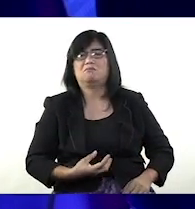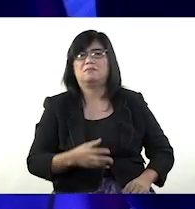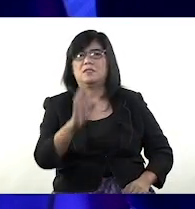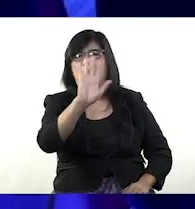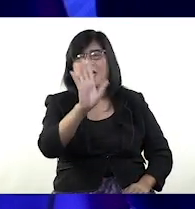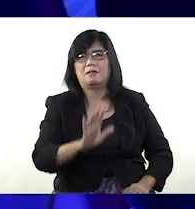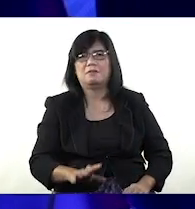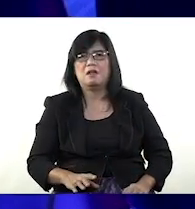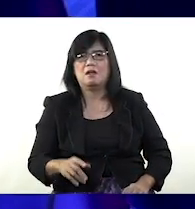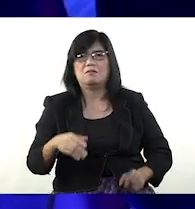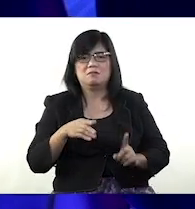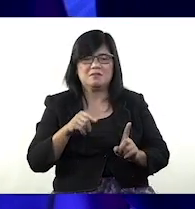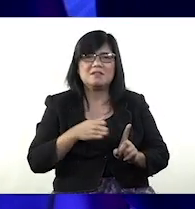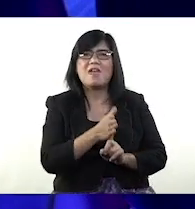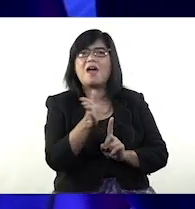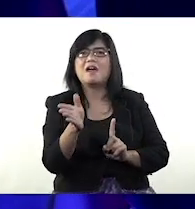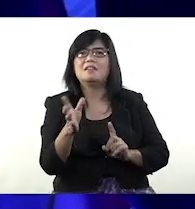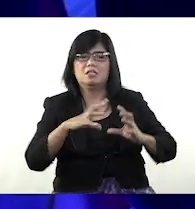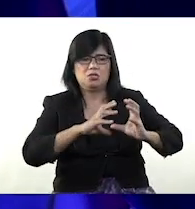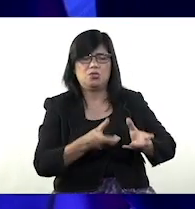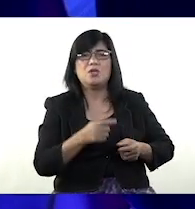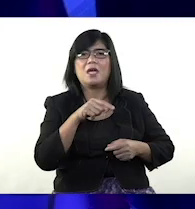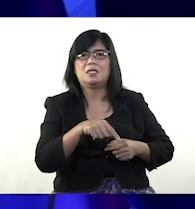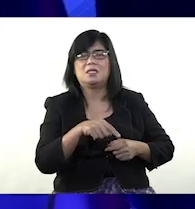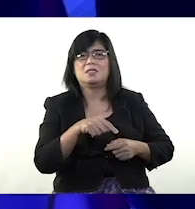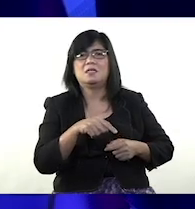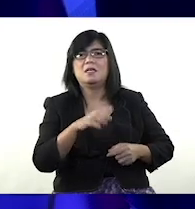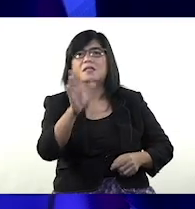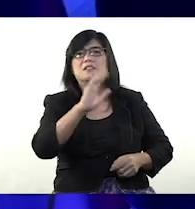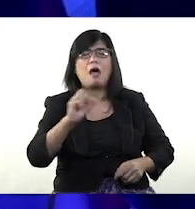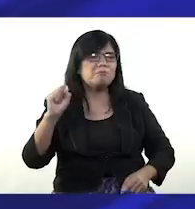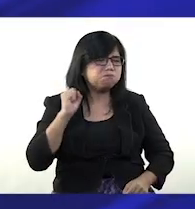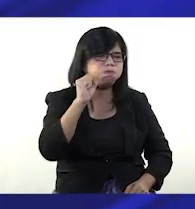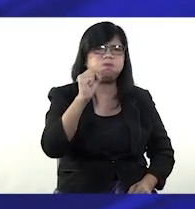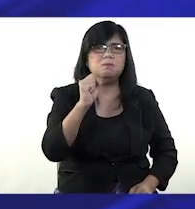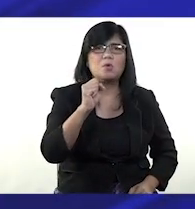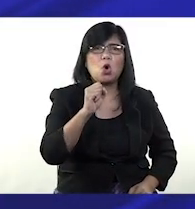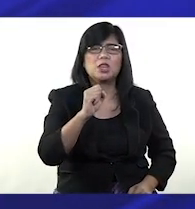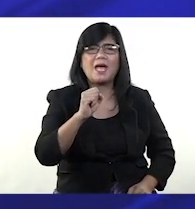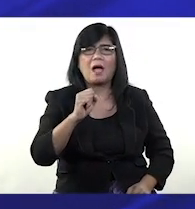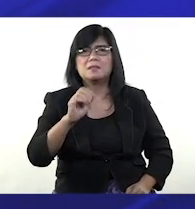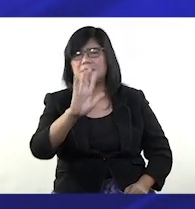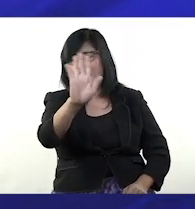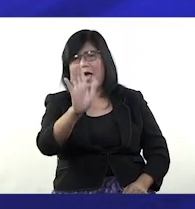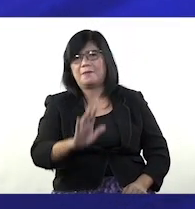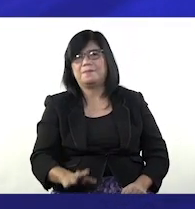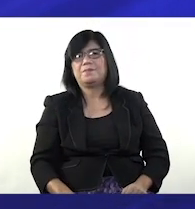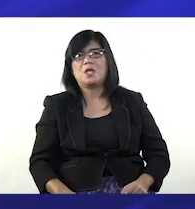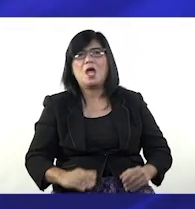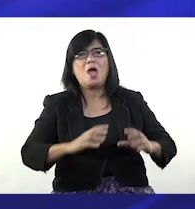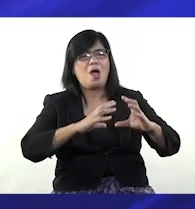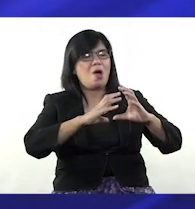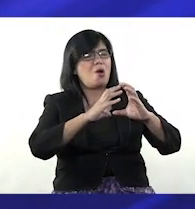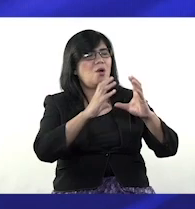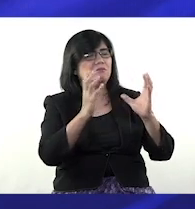Hai kok dikhianati di dunia ini Hai jangan berontak Hai this world is no